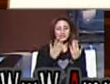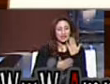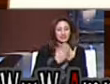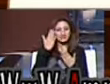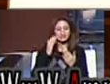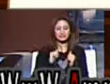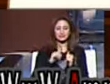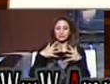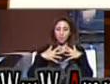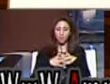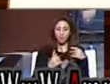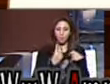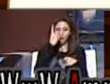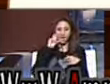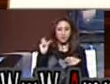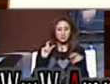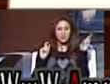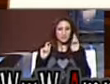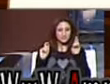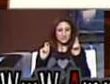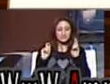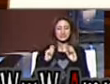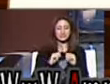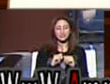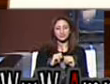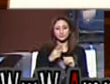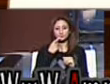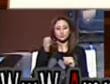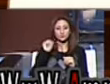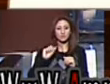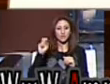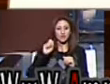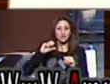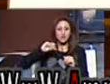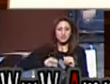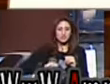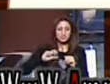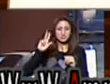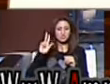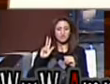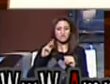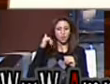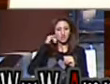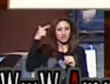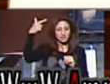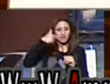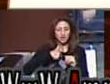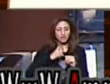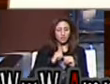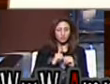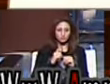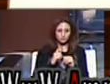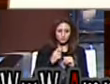الله، وعيد سعيد على حضرتك إن شاء الله. معنا على التليفون أيضا الدكتور صفوت البياض رئيس الطائفة الإنجليزية. دكتور صفوت كل سنة وحضرتك طيب يا